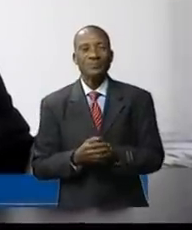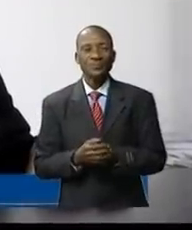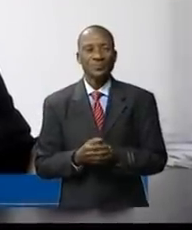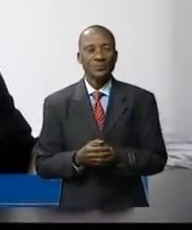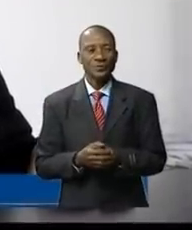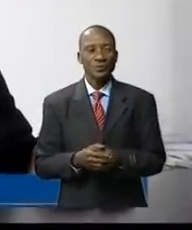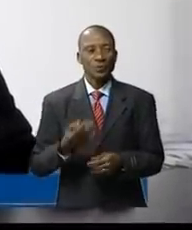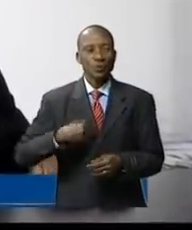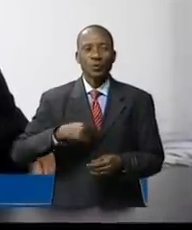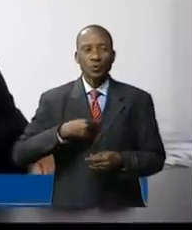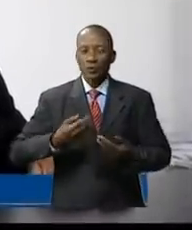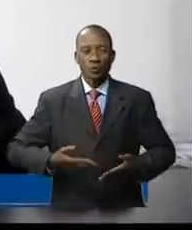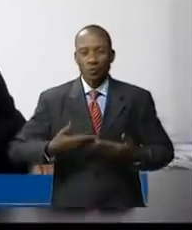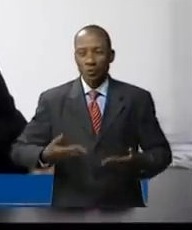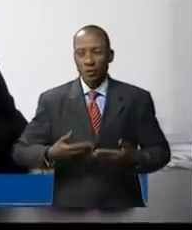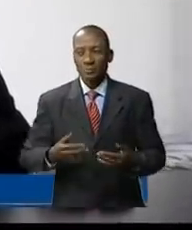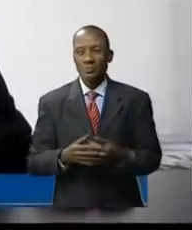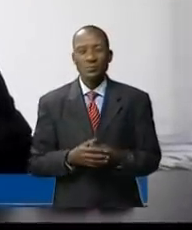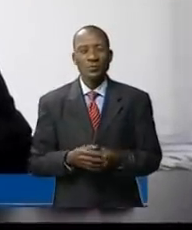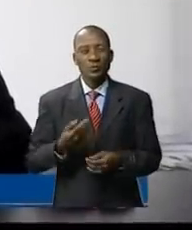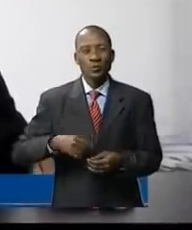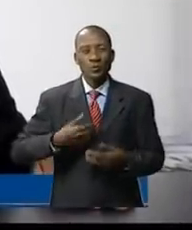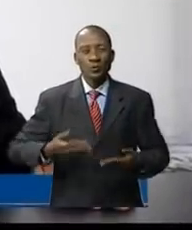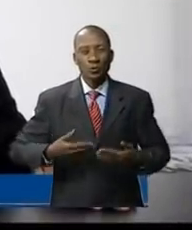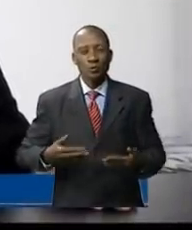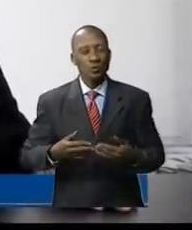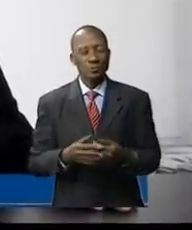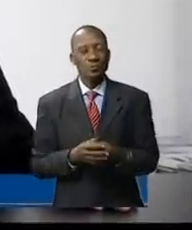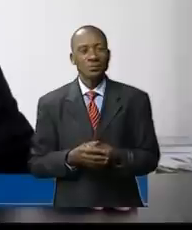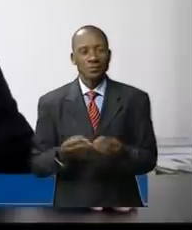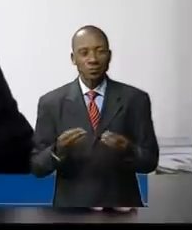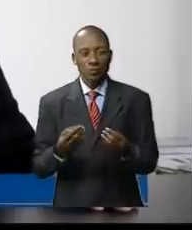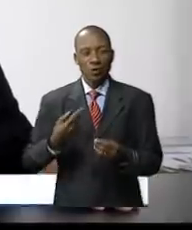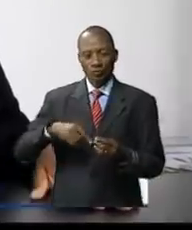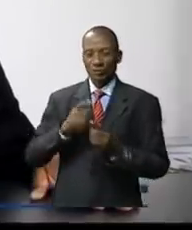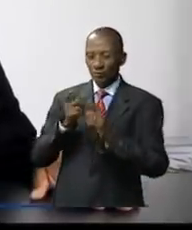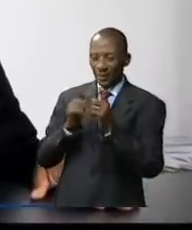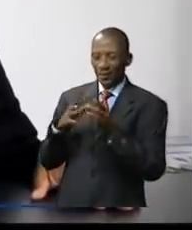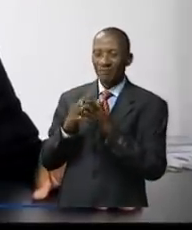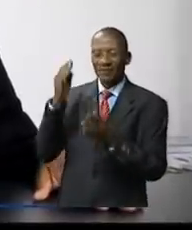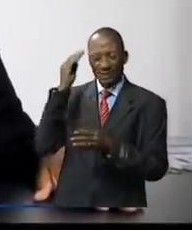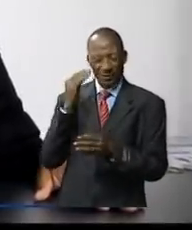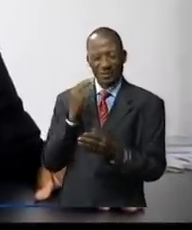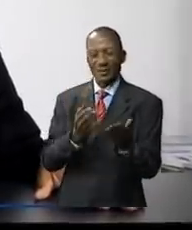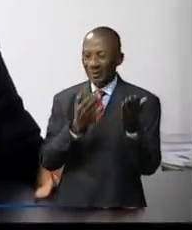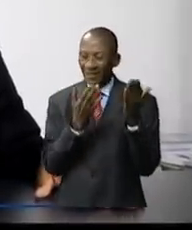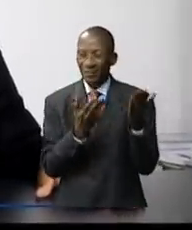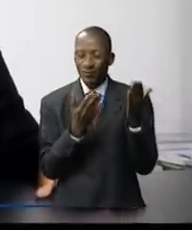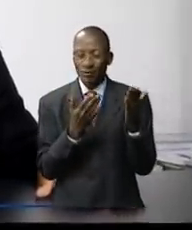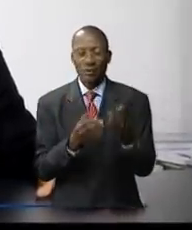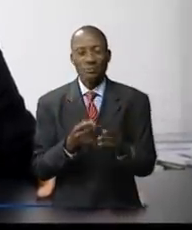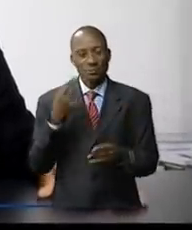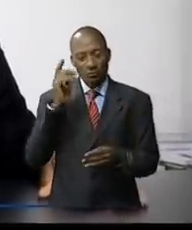de cette visite. Et les entretiens que nous avons eus avec le ministre sont d'une importance que la faculté